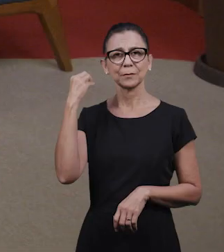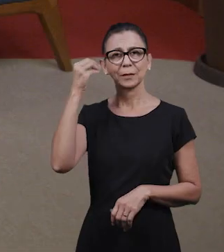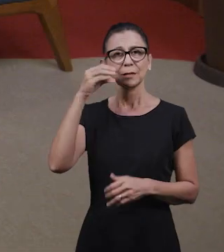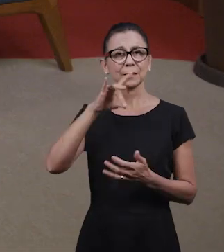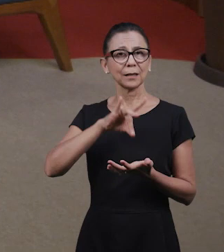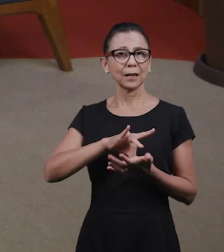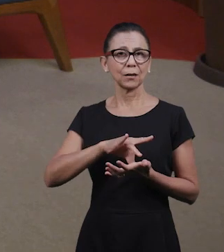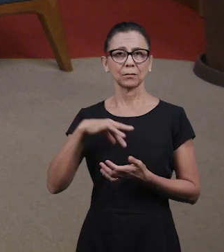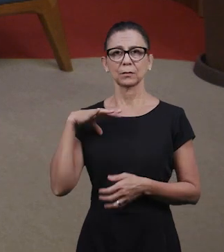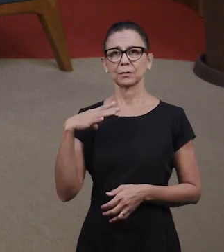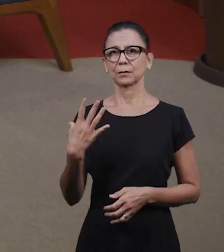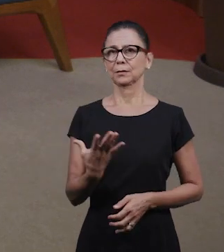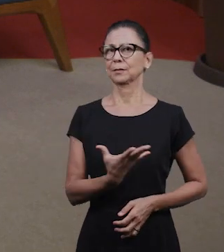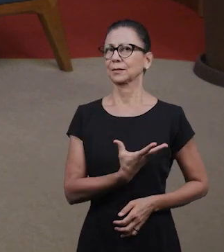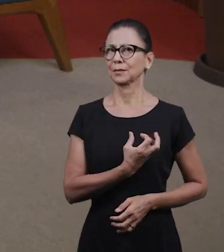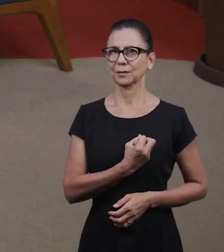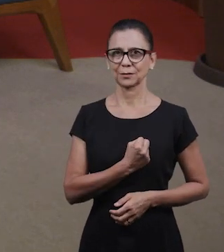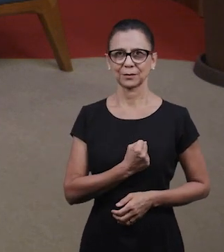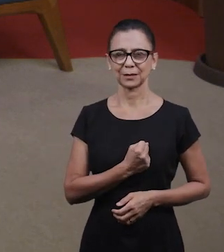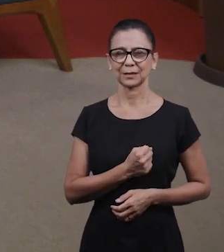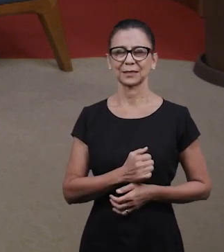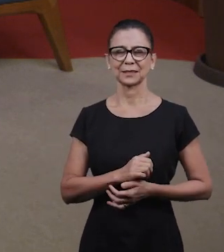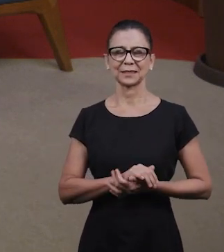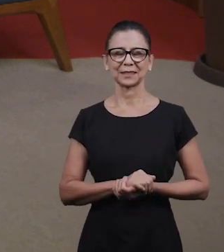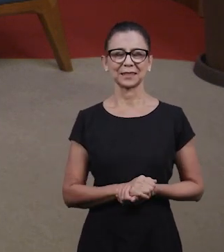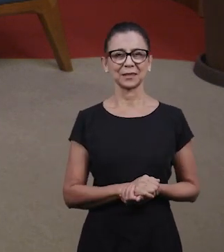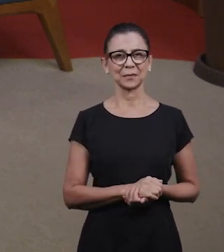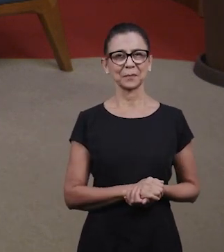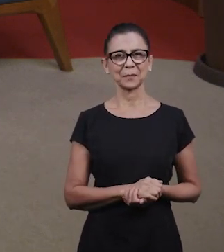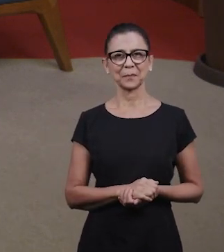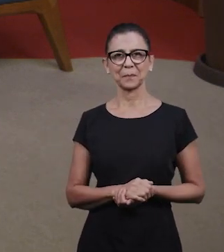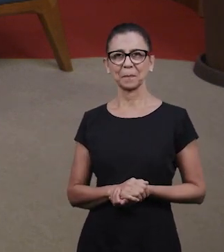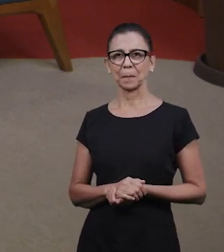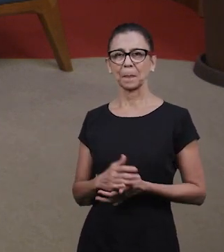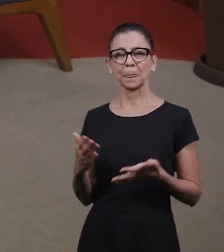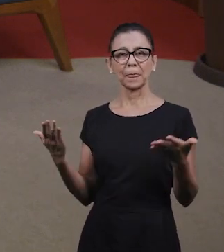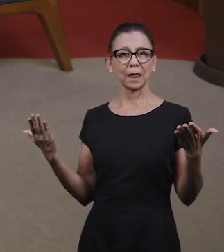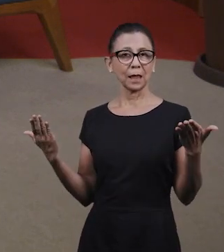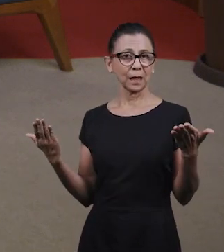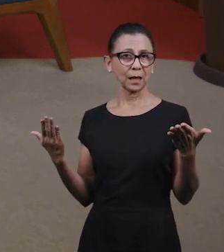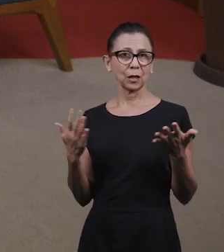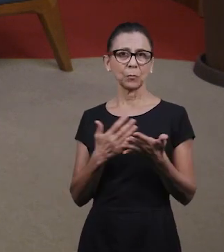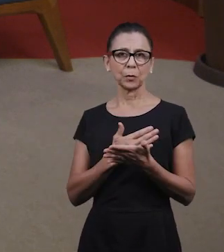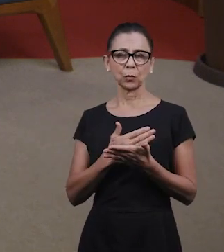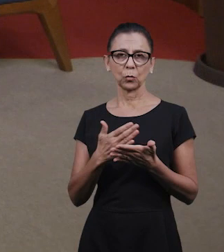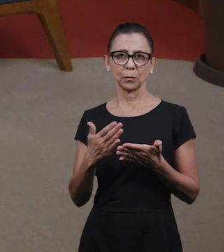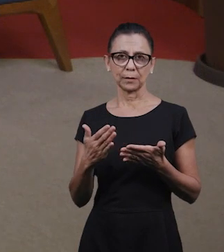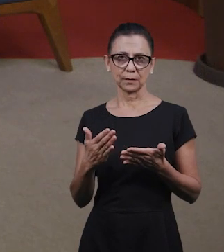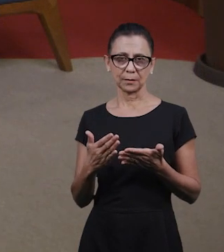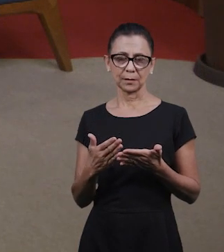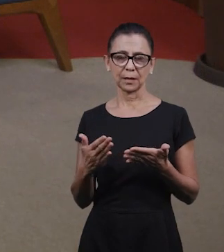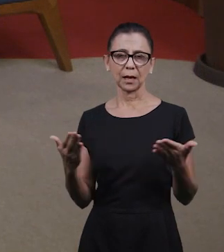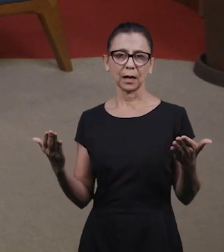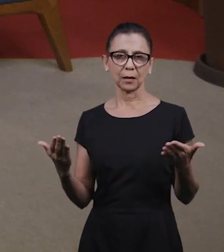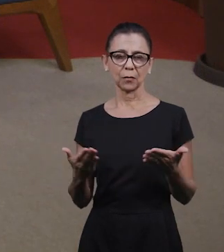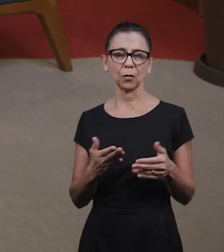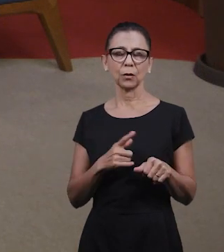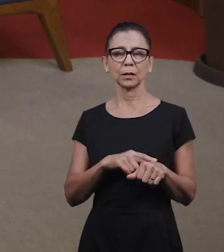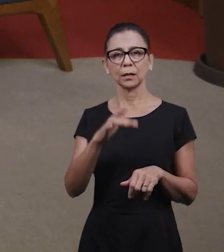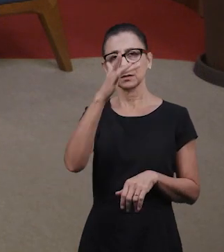de salut. Et afin de commencer ici la participation de